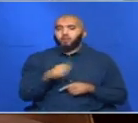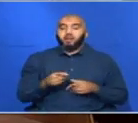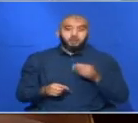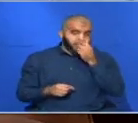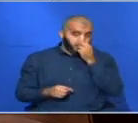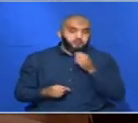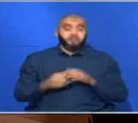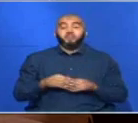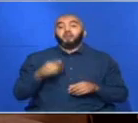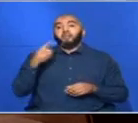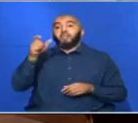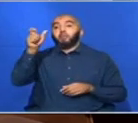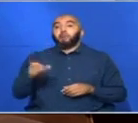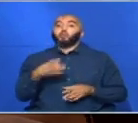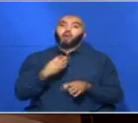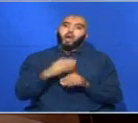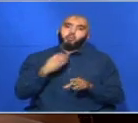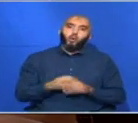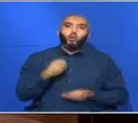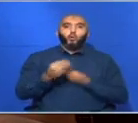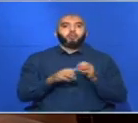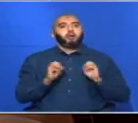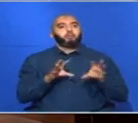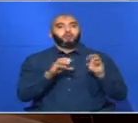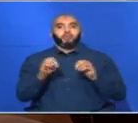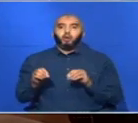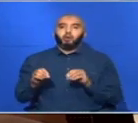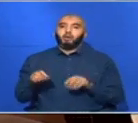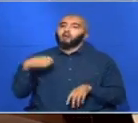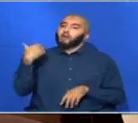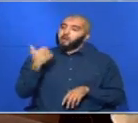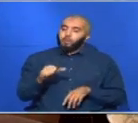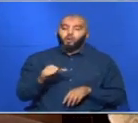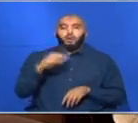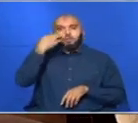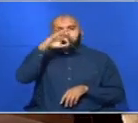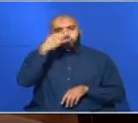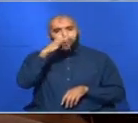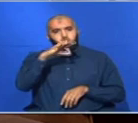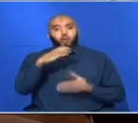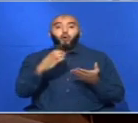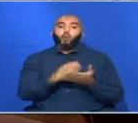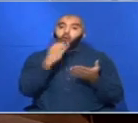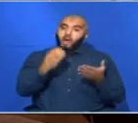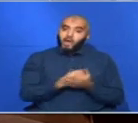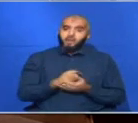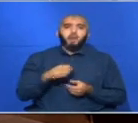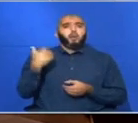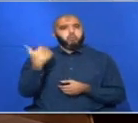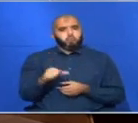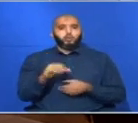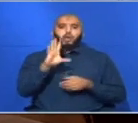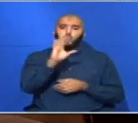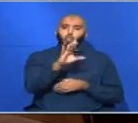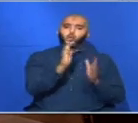والمتعلم والمستشهد الذي يستشه في مساله شرعيه قصد تبيين الحكم الشرعي